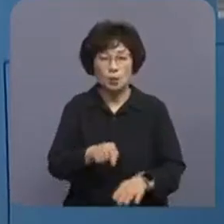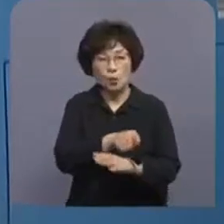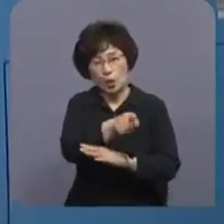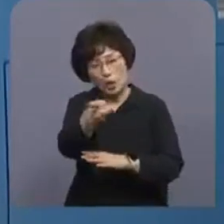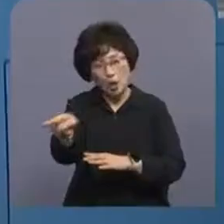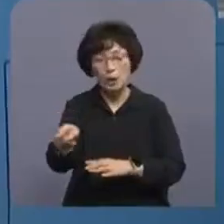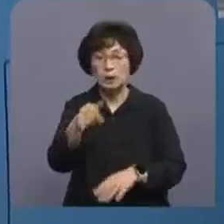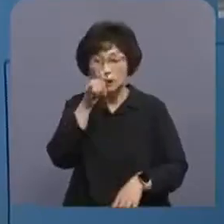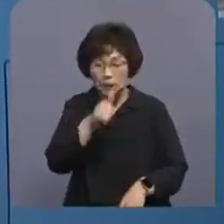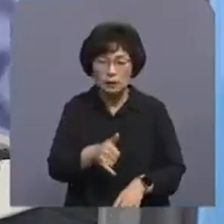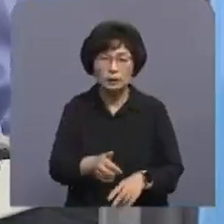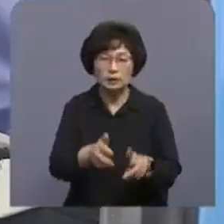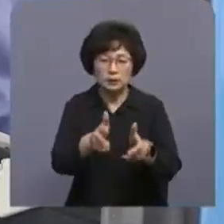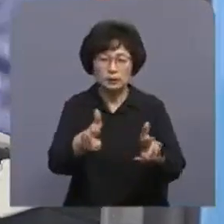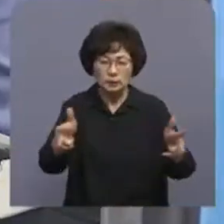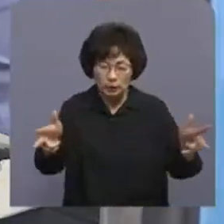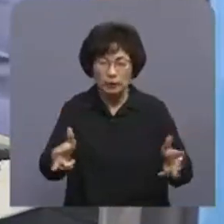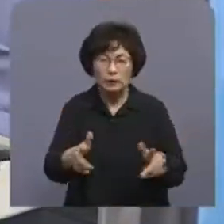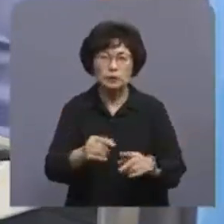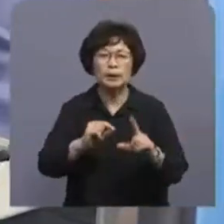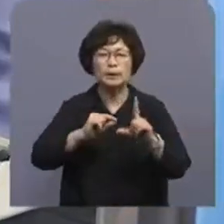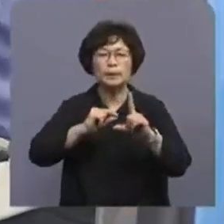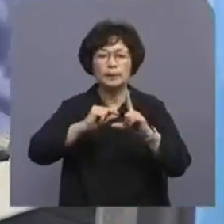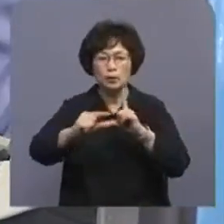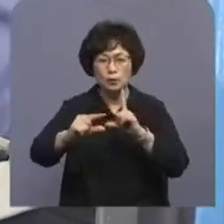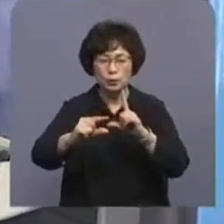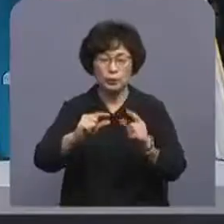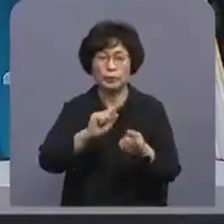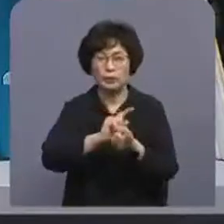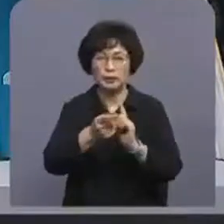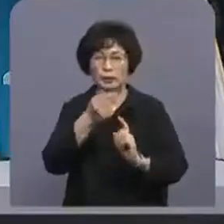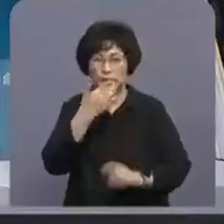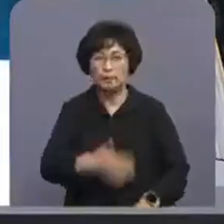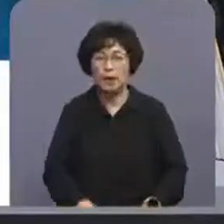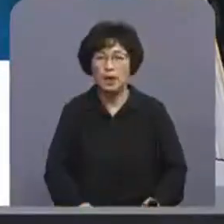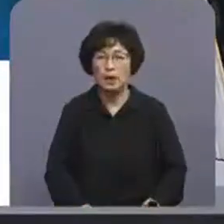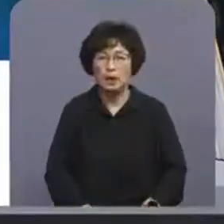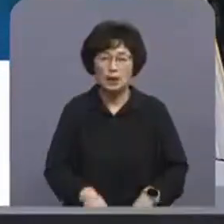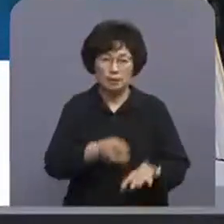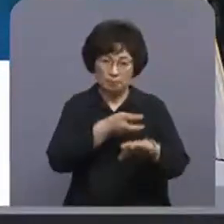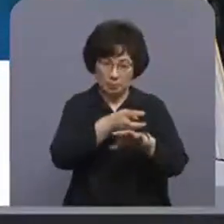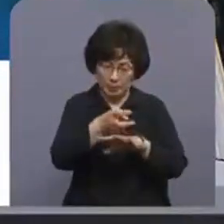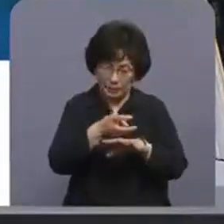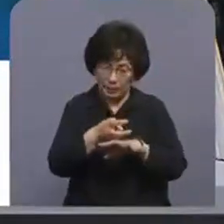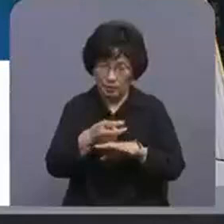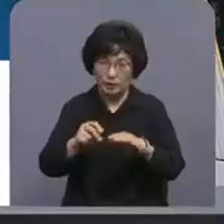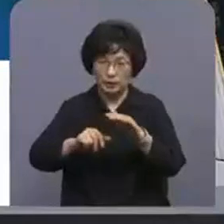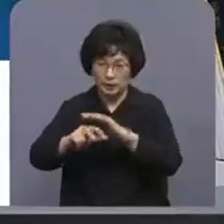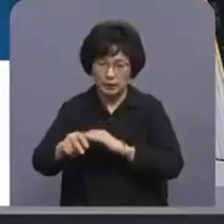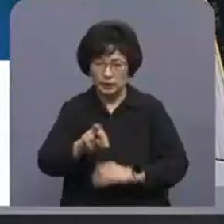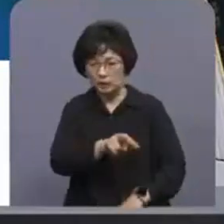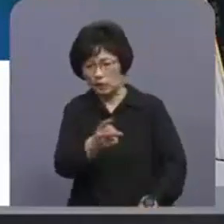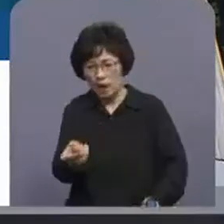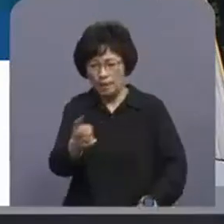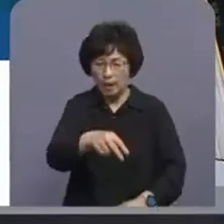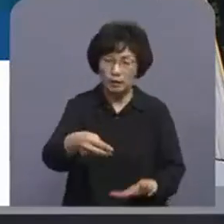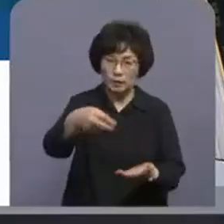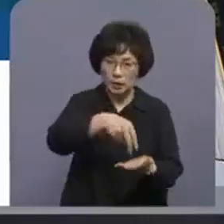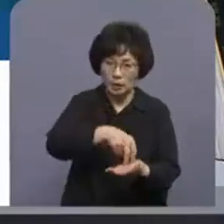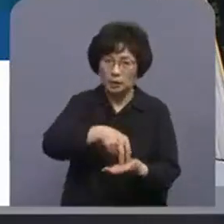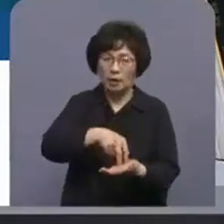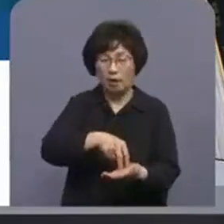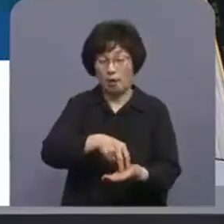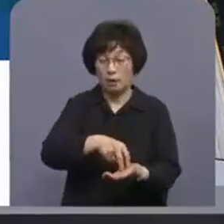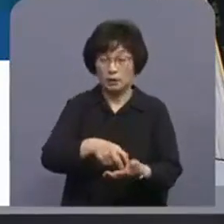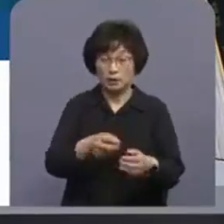역할도 일부 대신할 수 있습니다. 도시철도 시내버스, 또 시내버스 간 환승을 하고 또 기사들은 거기서